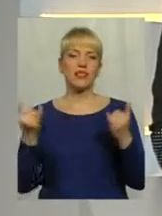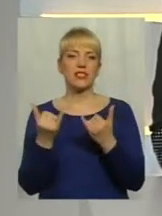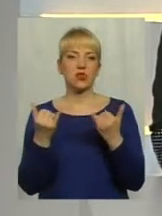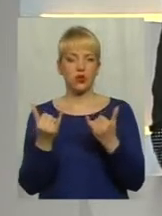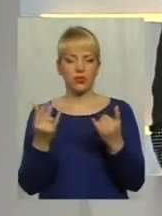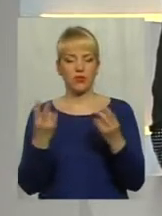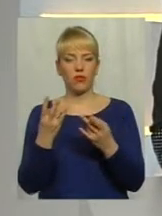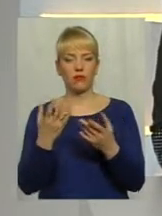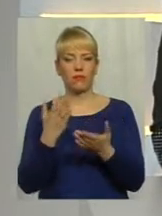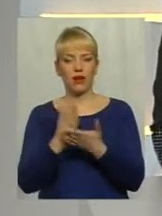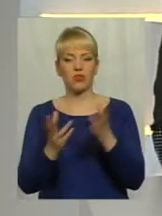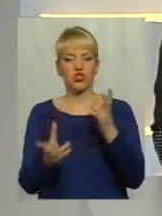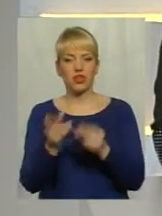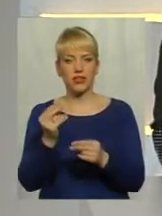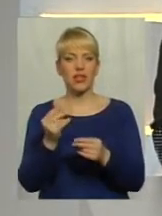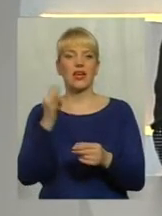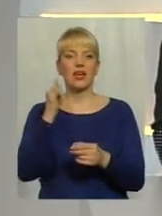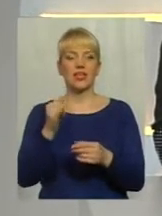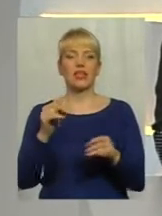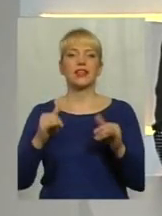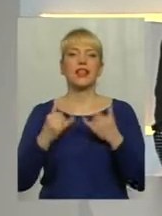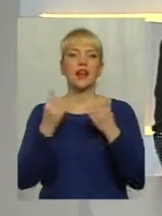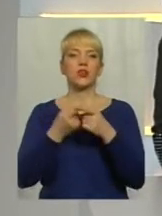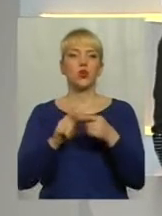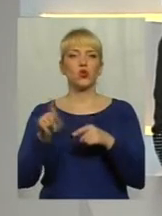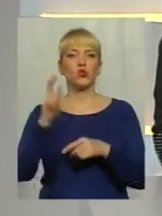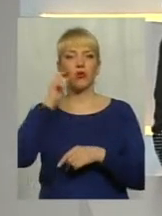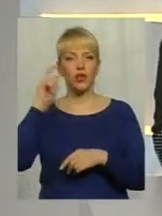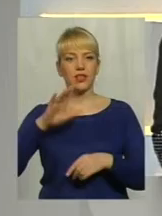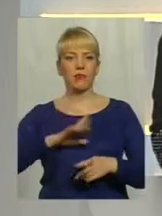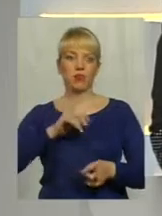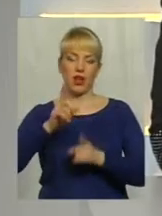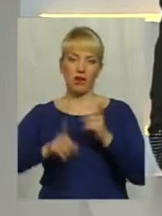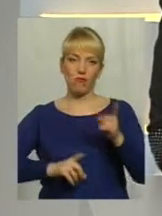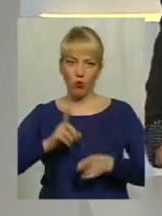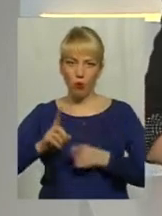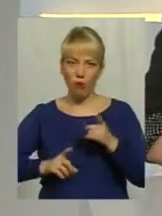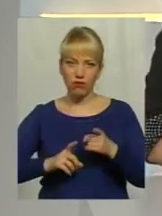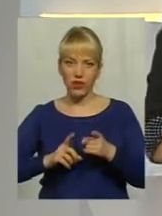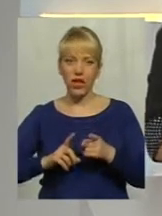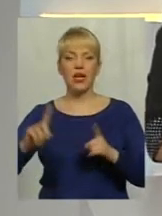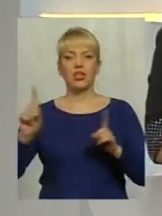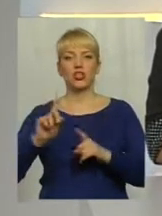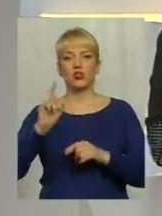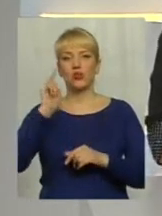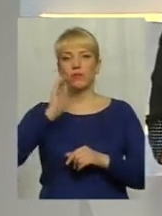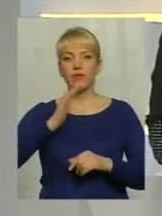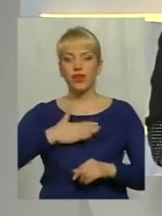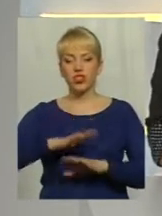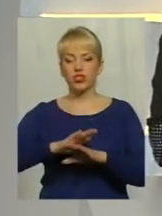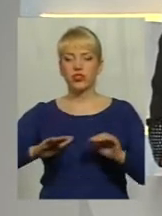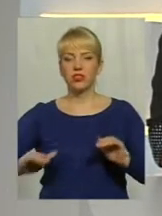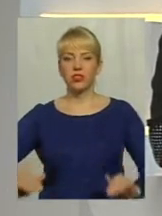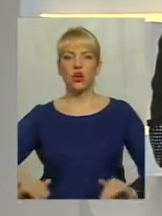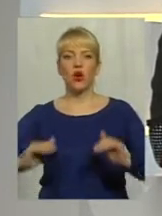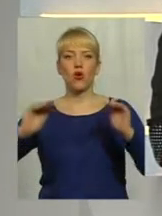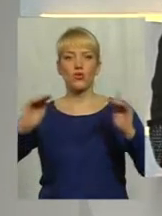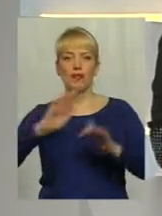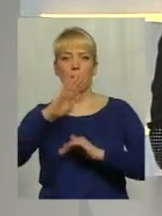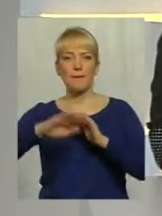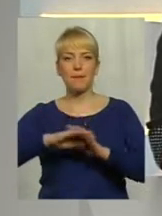ми маємо шанс. І для того, аби Україна була реформована, щоб наші діти росли під мирним